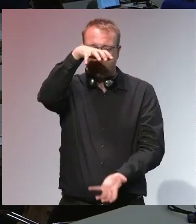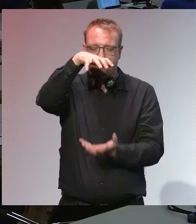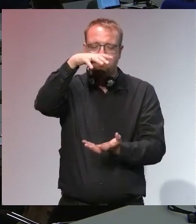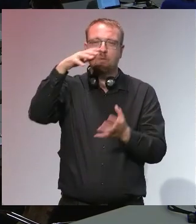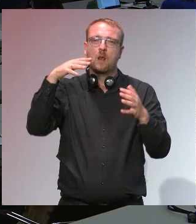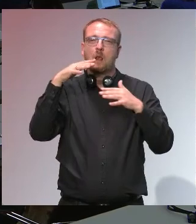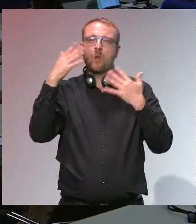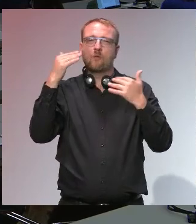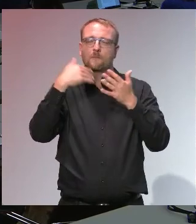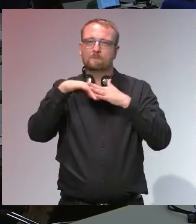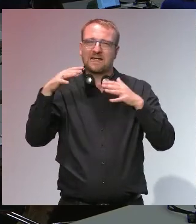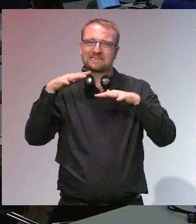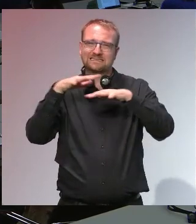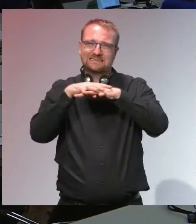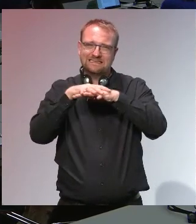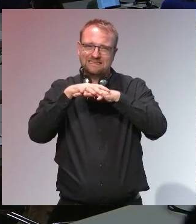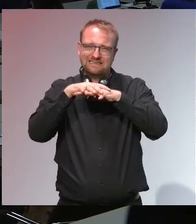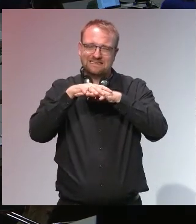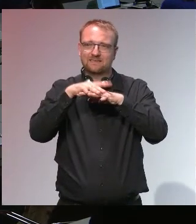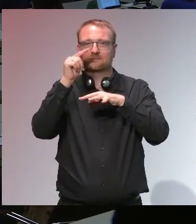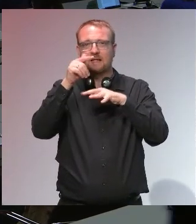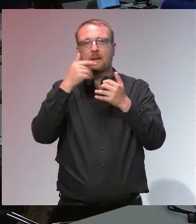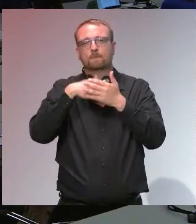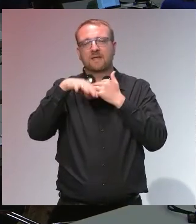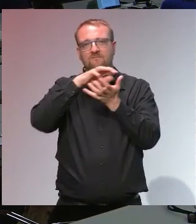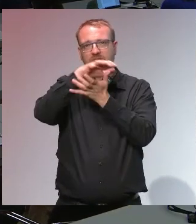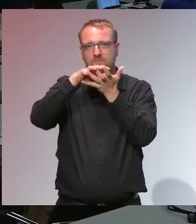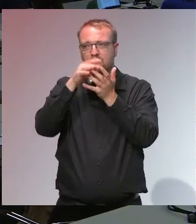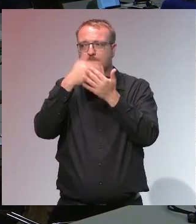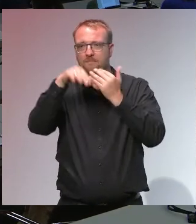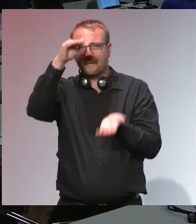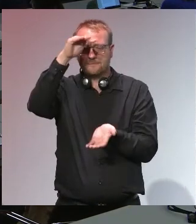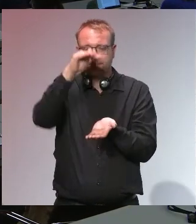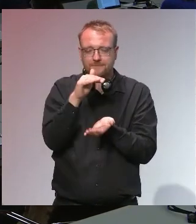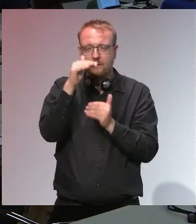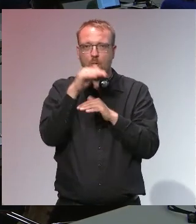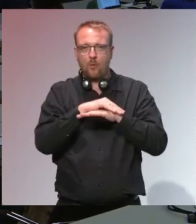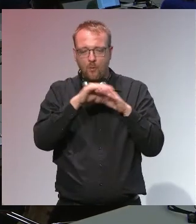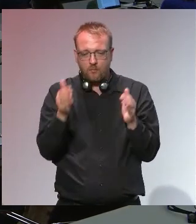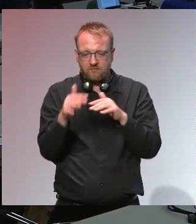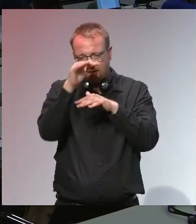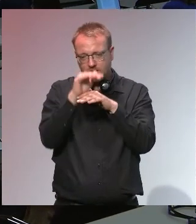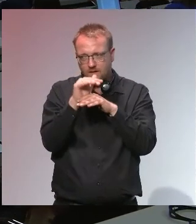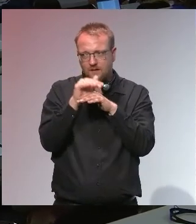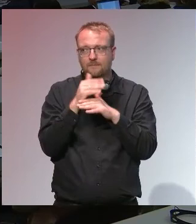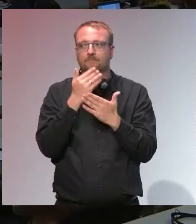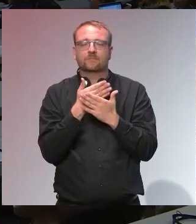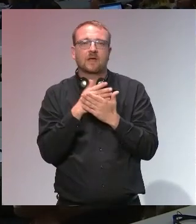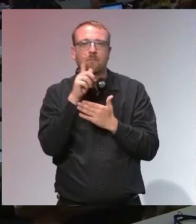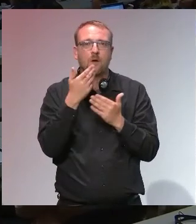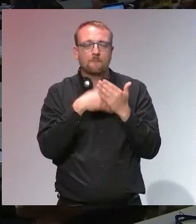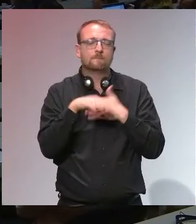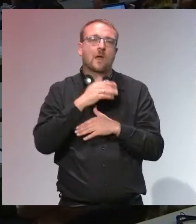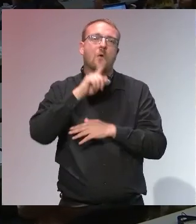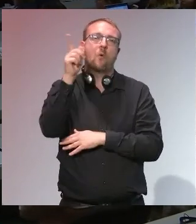nicht sehr schnell aufsteigen kann. Sie vermischt sich und bleibt näher an der Erdoberfläche. Und von daher gibt es eben auch diese höhere Temperatur, die dann